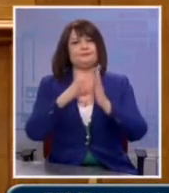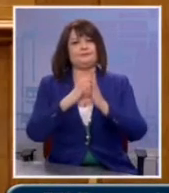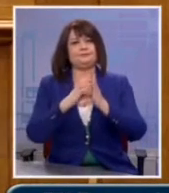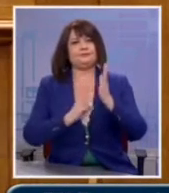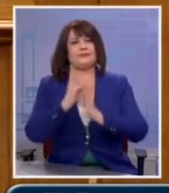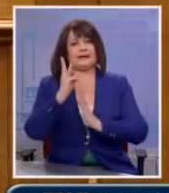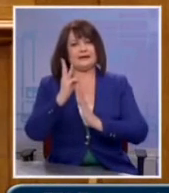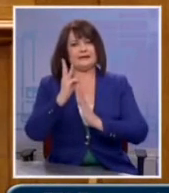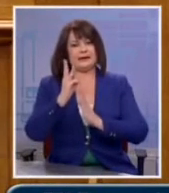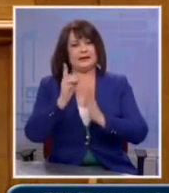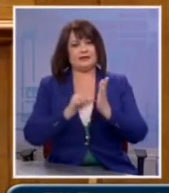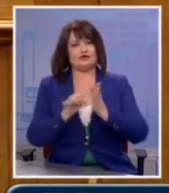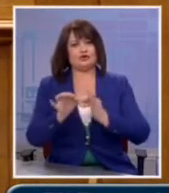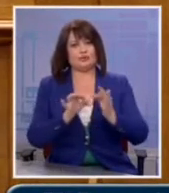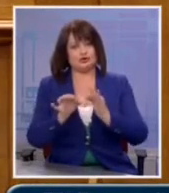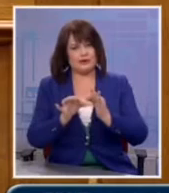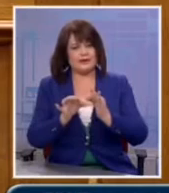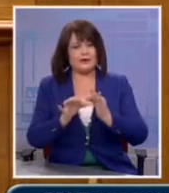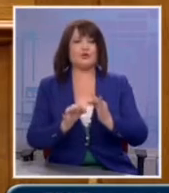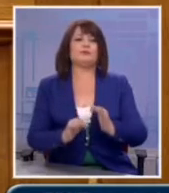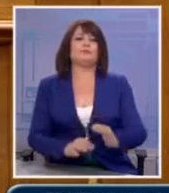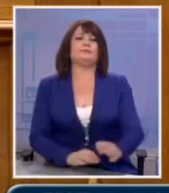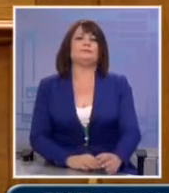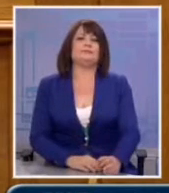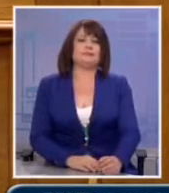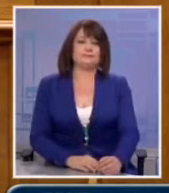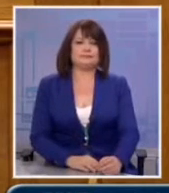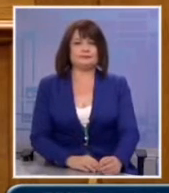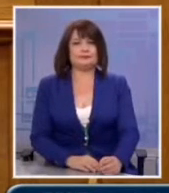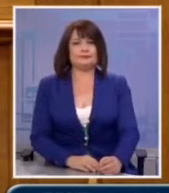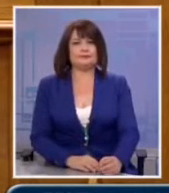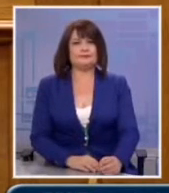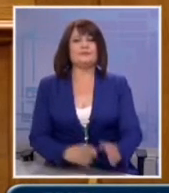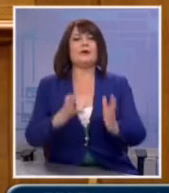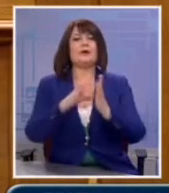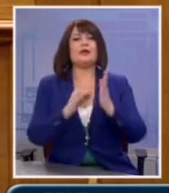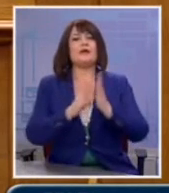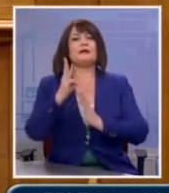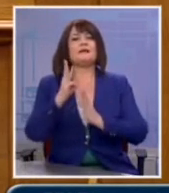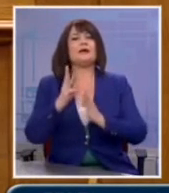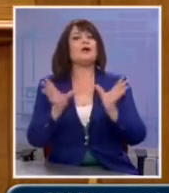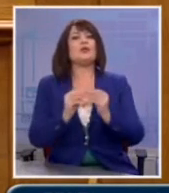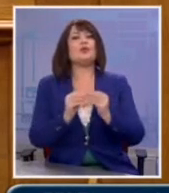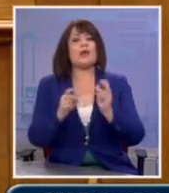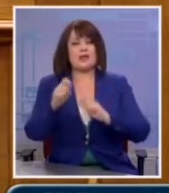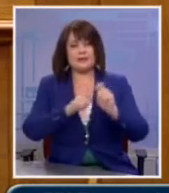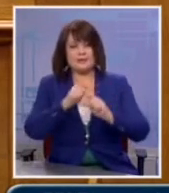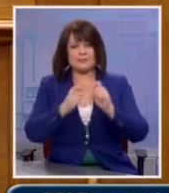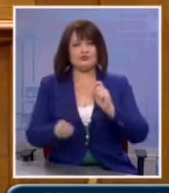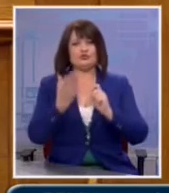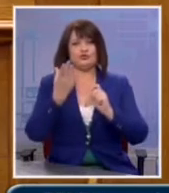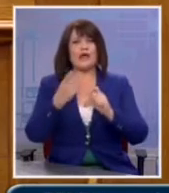13 στο συγκεκριμένο νομοσχέδιο, το οποίο αφορά την ίδρυση μιας